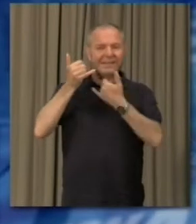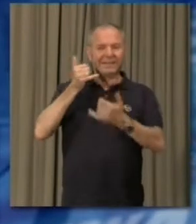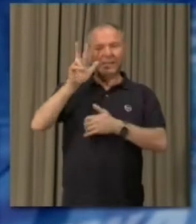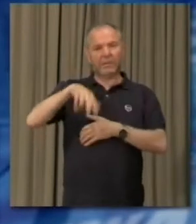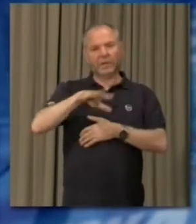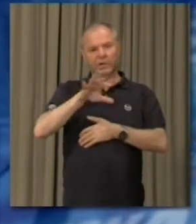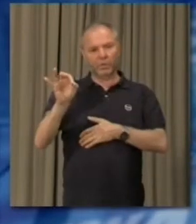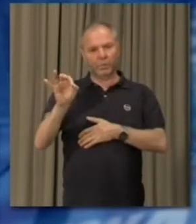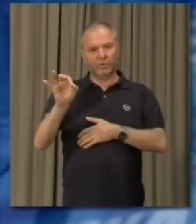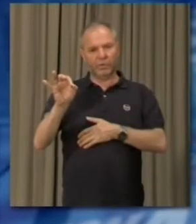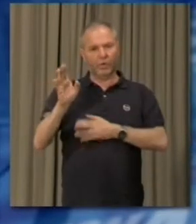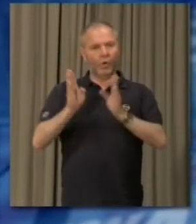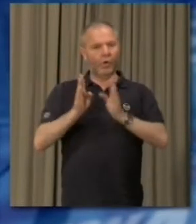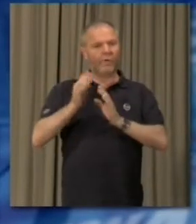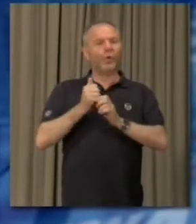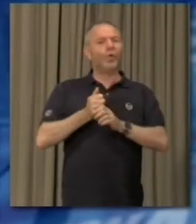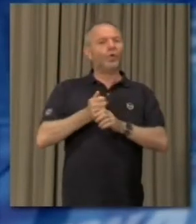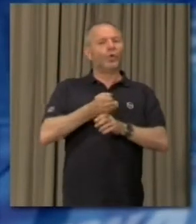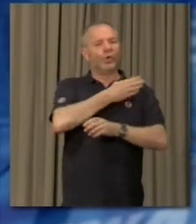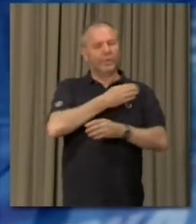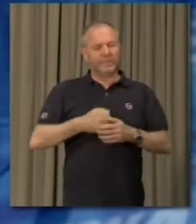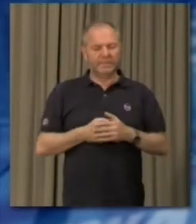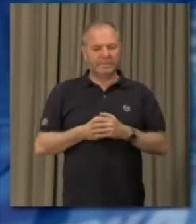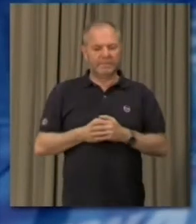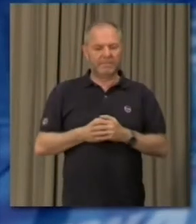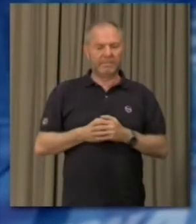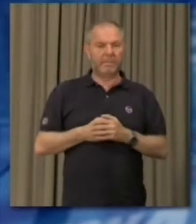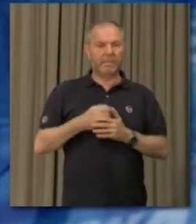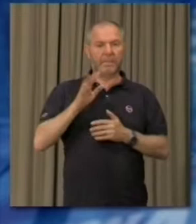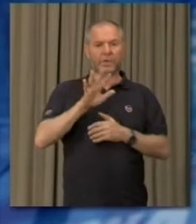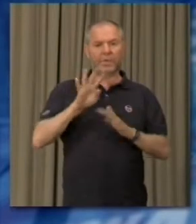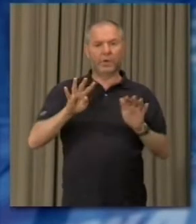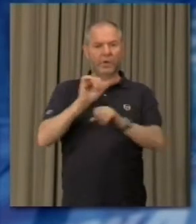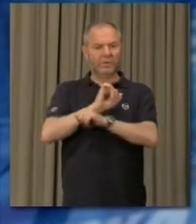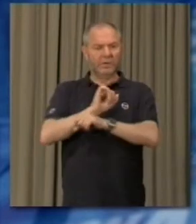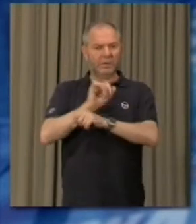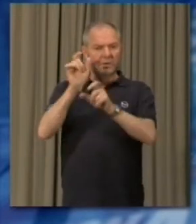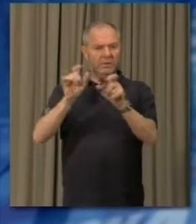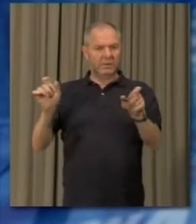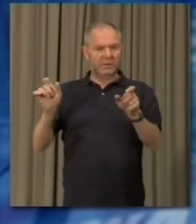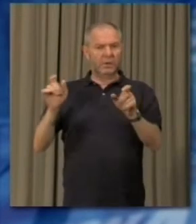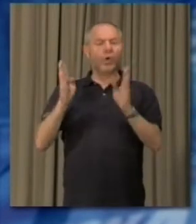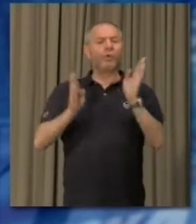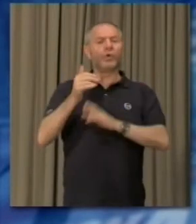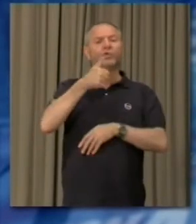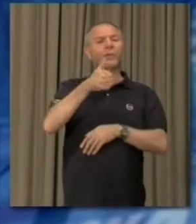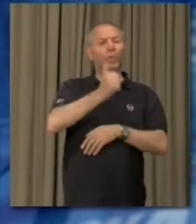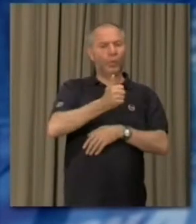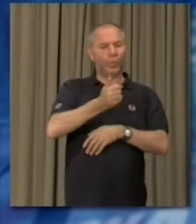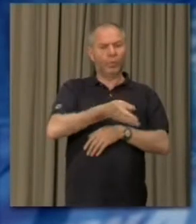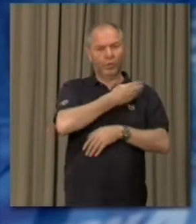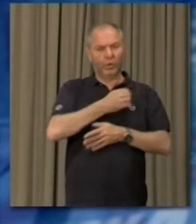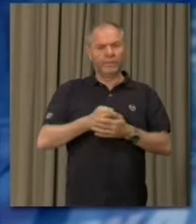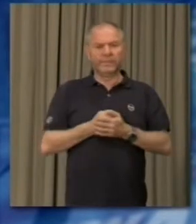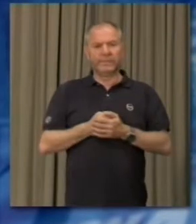contro le 3.600 del 2013. Gli arrestati sono stati 59 contro i 101 dell'anno precedente, 448